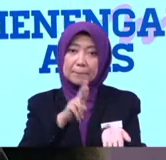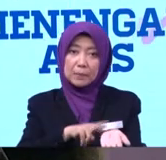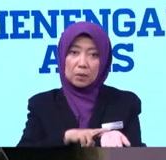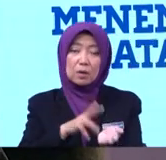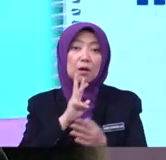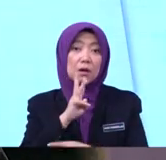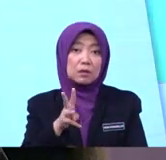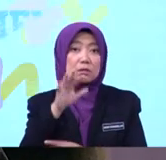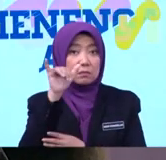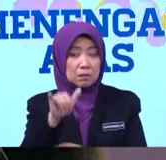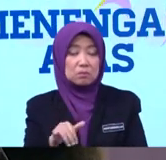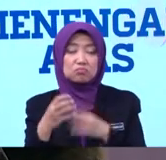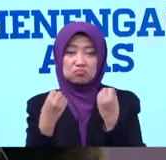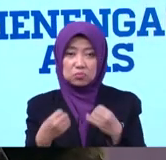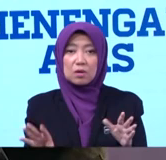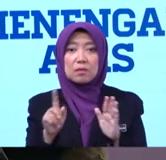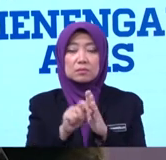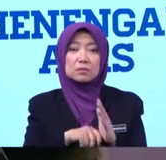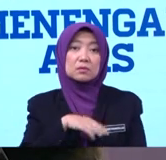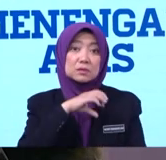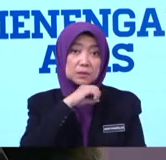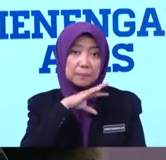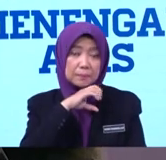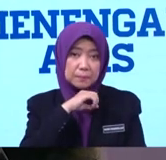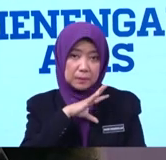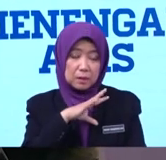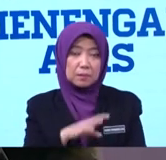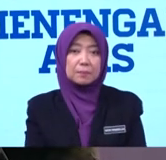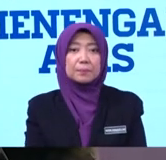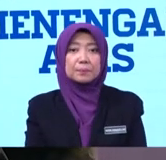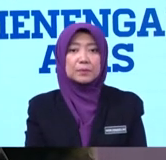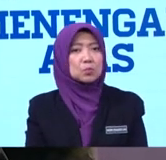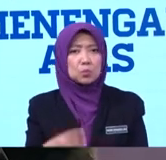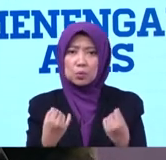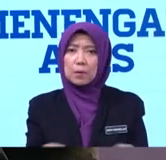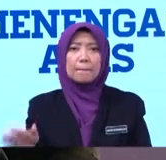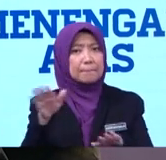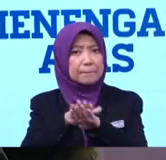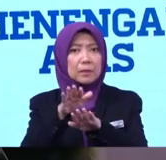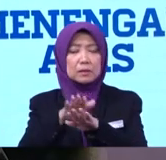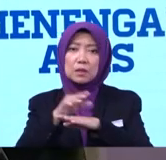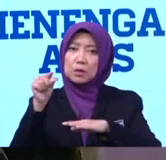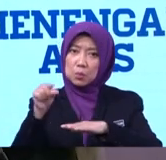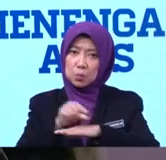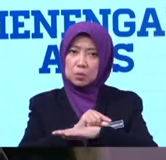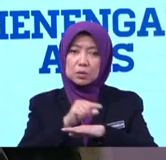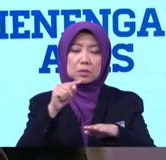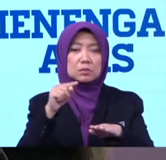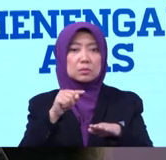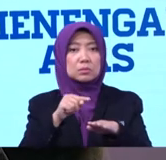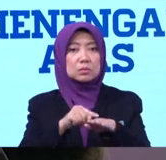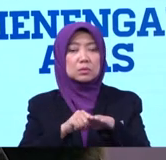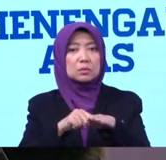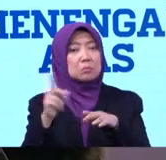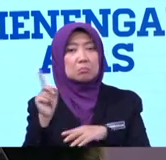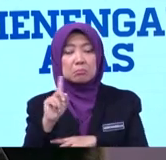tercemar dan kaidah ini penggunaan bola lumpur ini telah banyak digunakan di aplikasikan untuk merawat